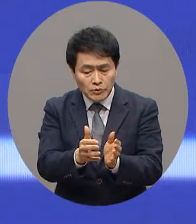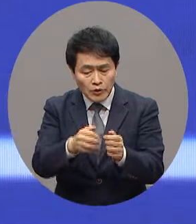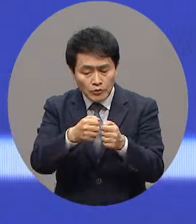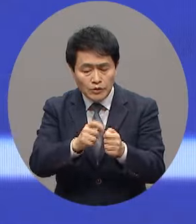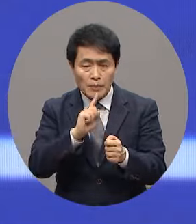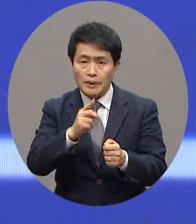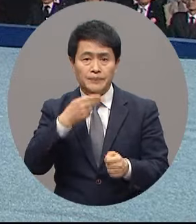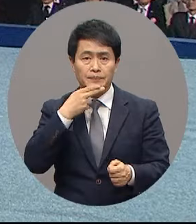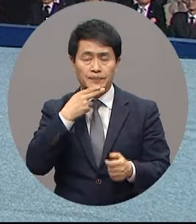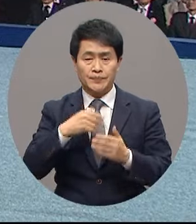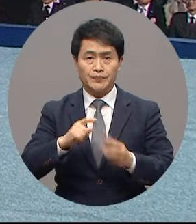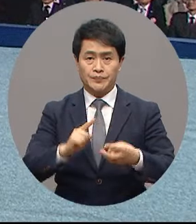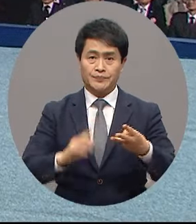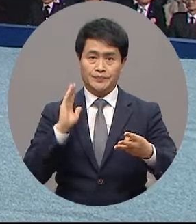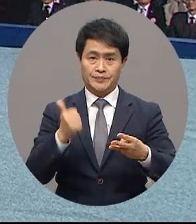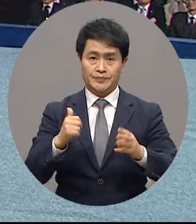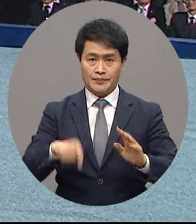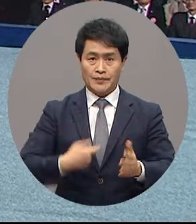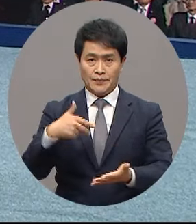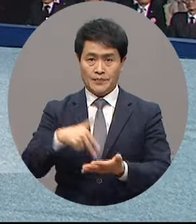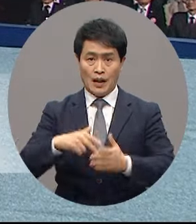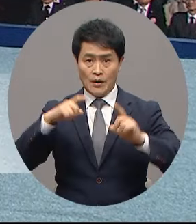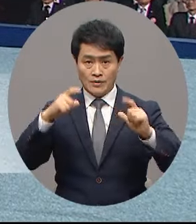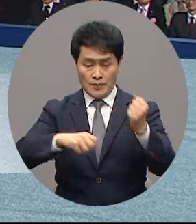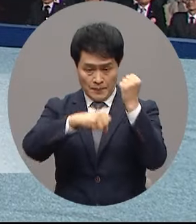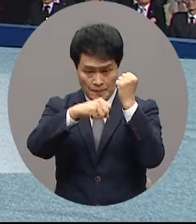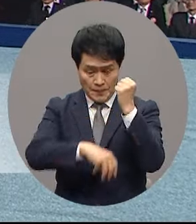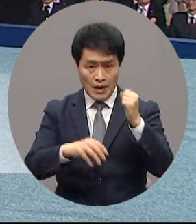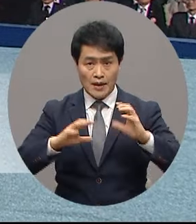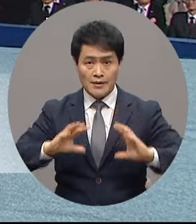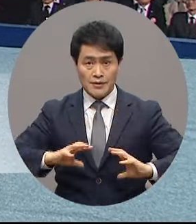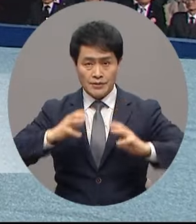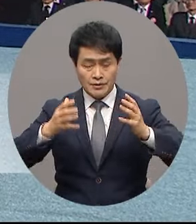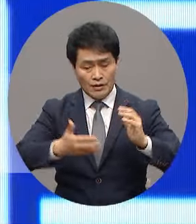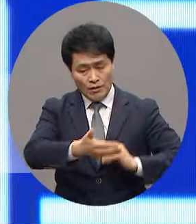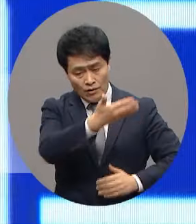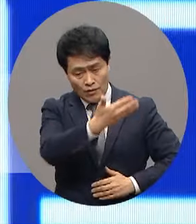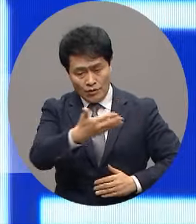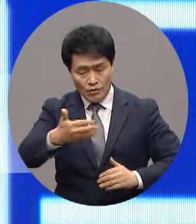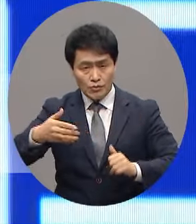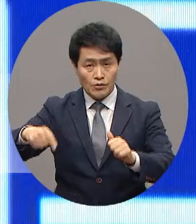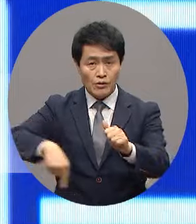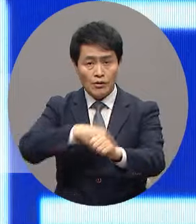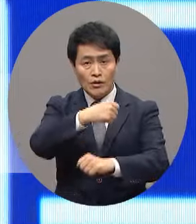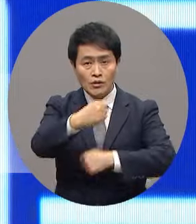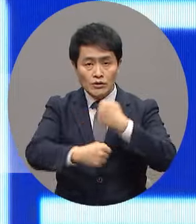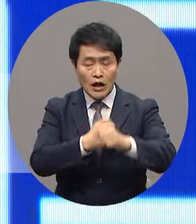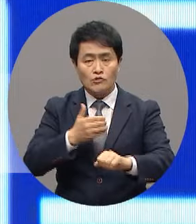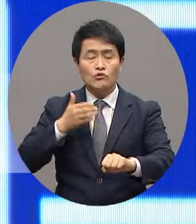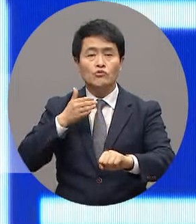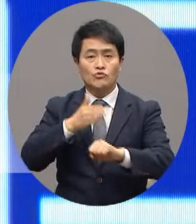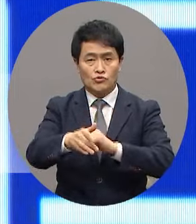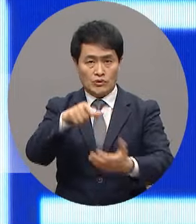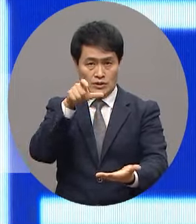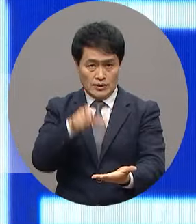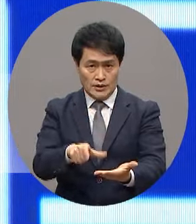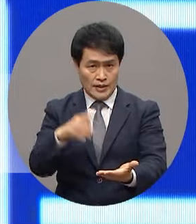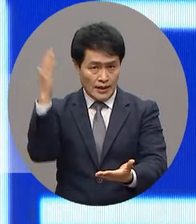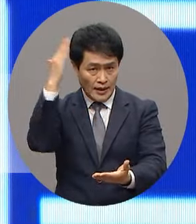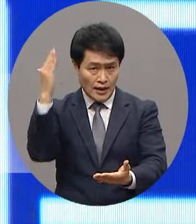않았습니다. 윤 대통령은 독립선언의 뿌리에 세계사의 흐름인 자유주의가 있었다며